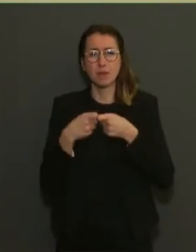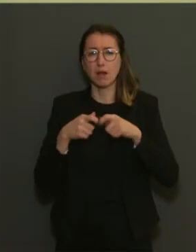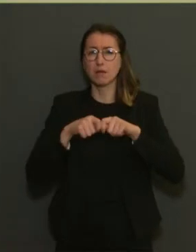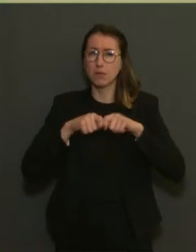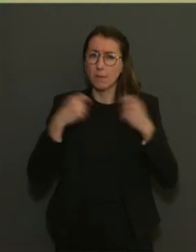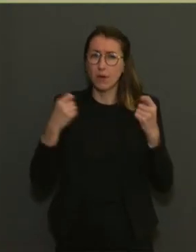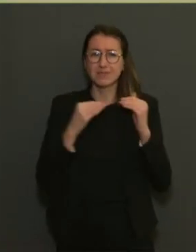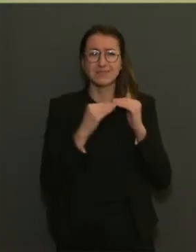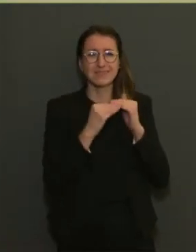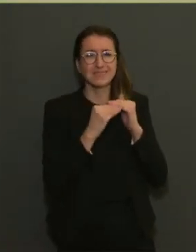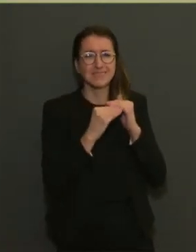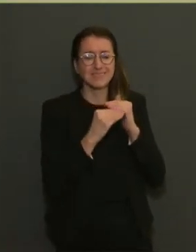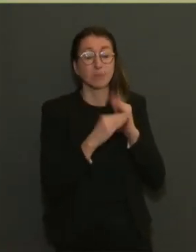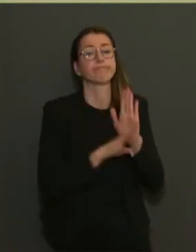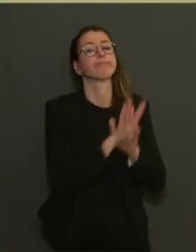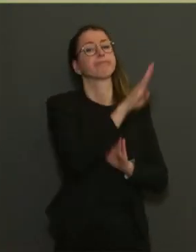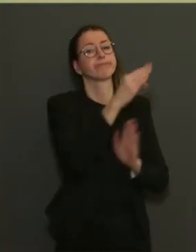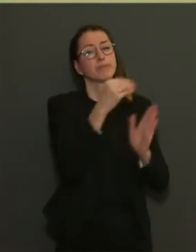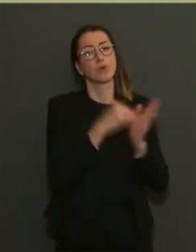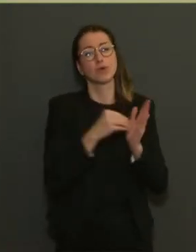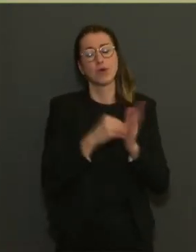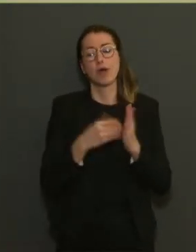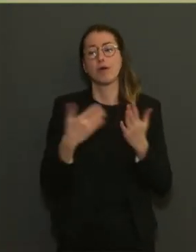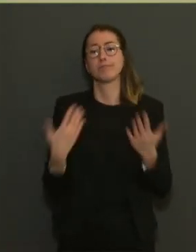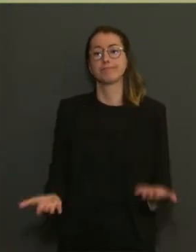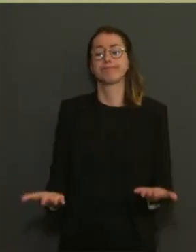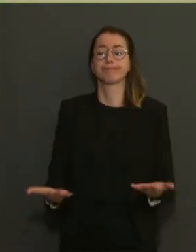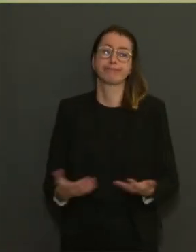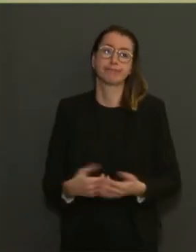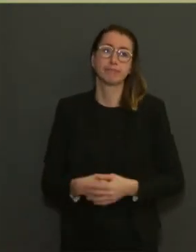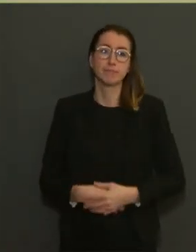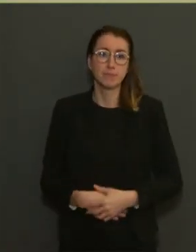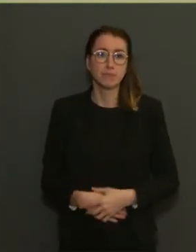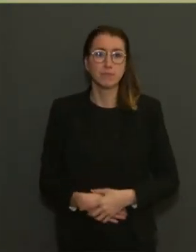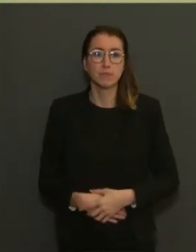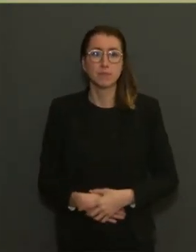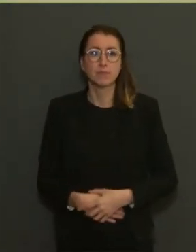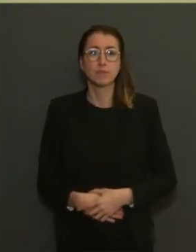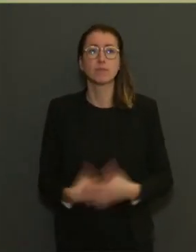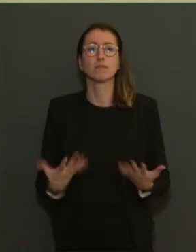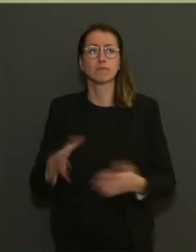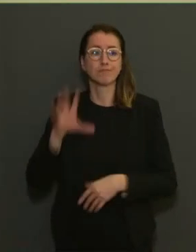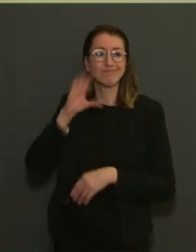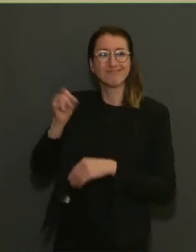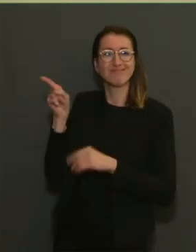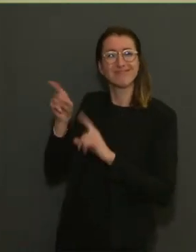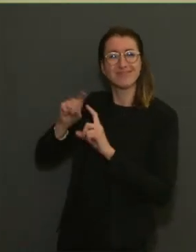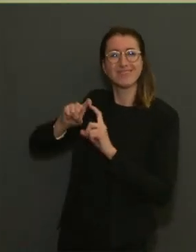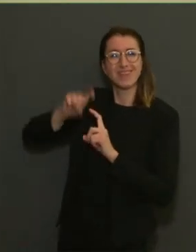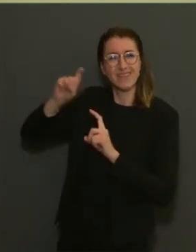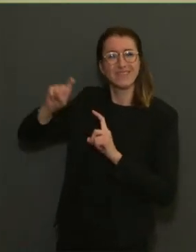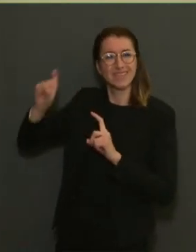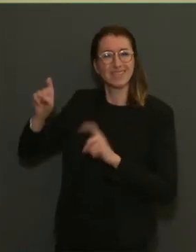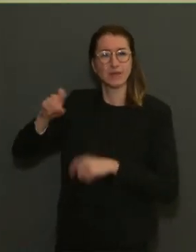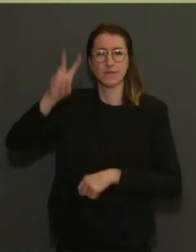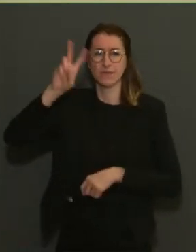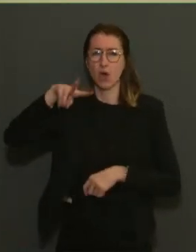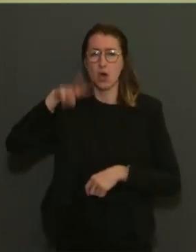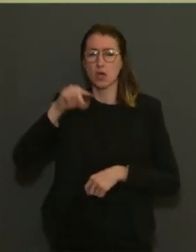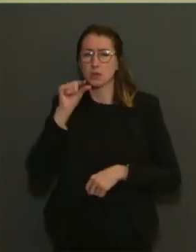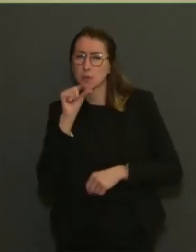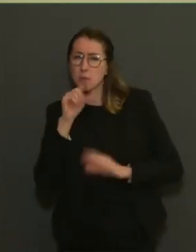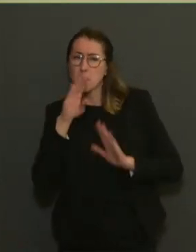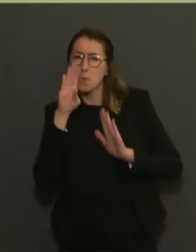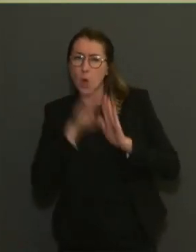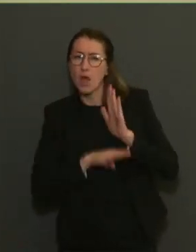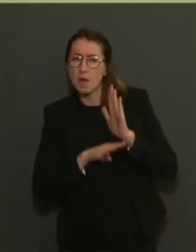poursuivie. On voit dans tous ces indicateurs que si la Flandre a des chiffres un peu plus favorables, ils suivent